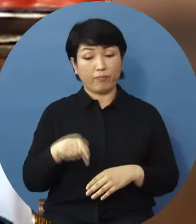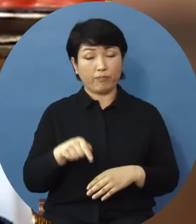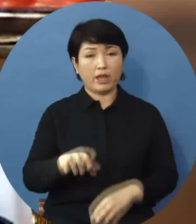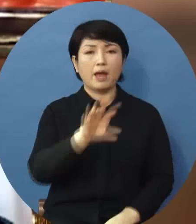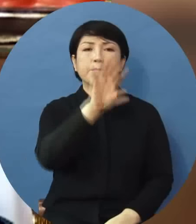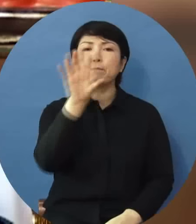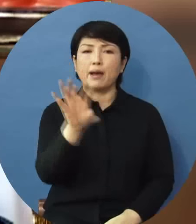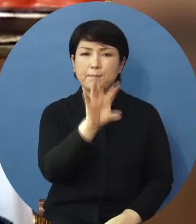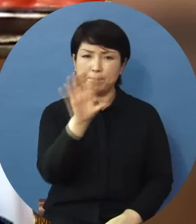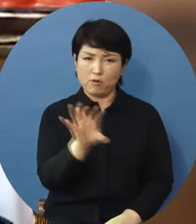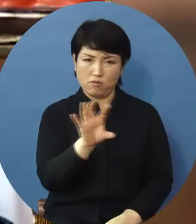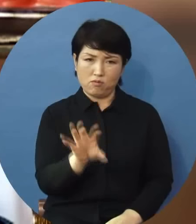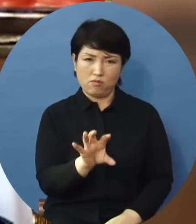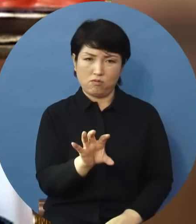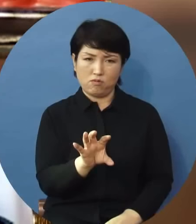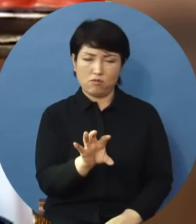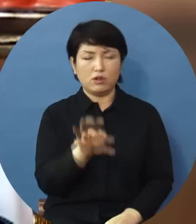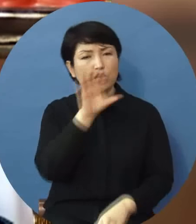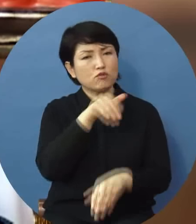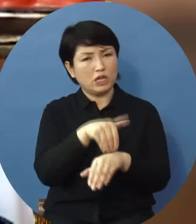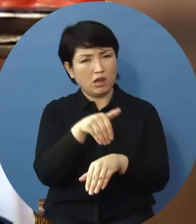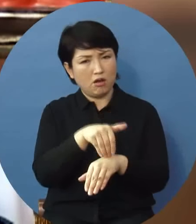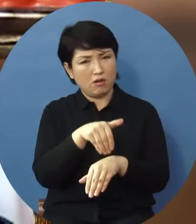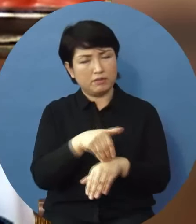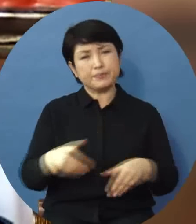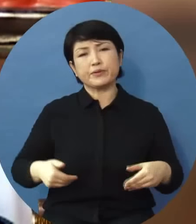여기 이제 반복된 훈련이 필요하다.